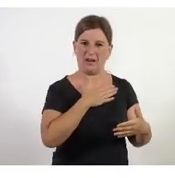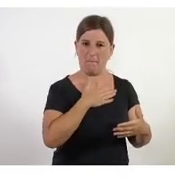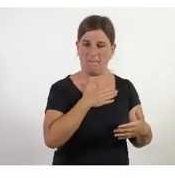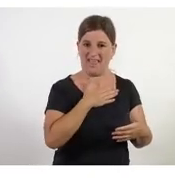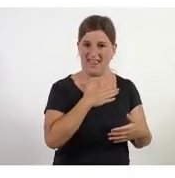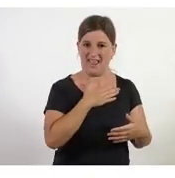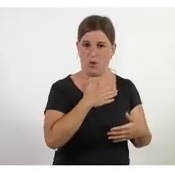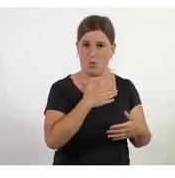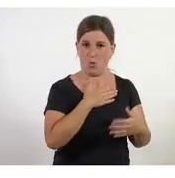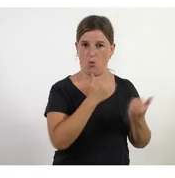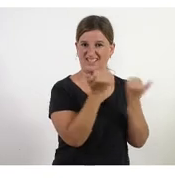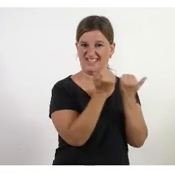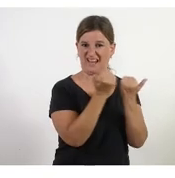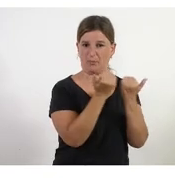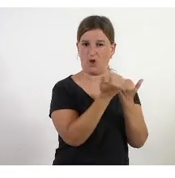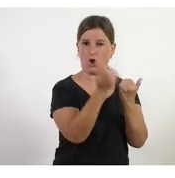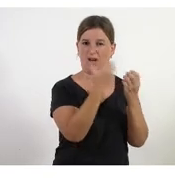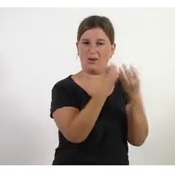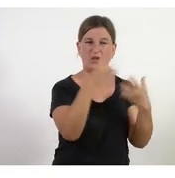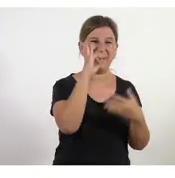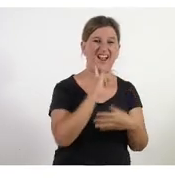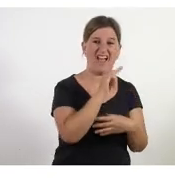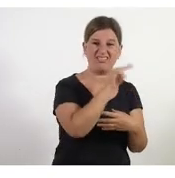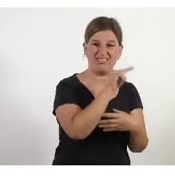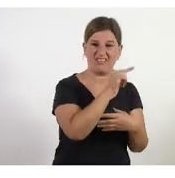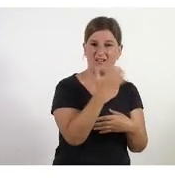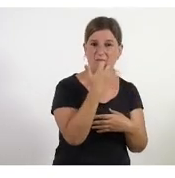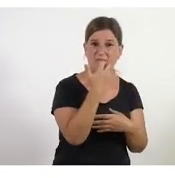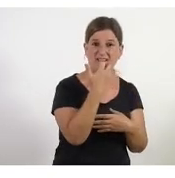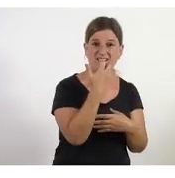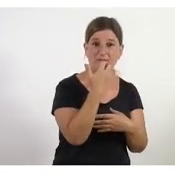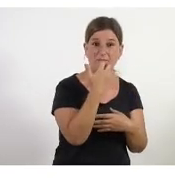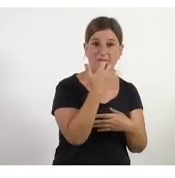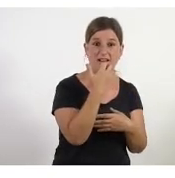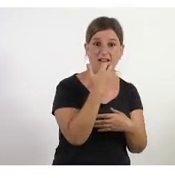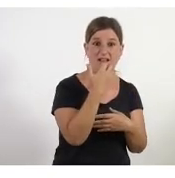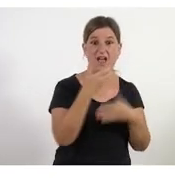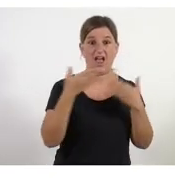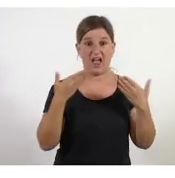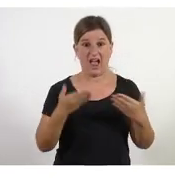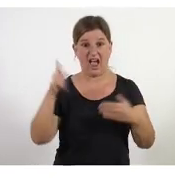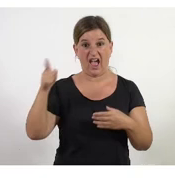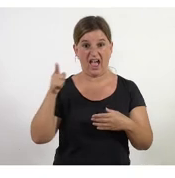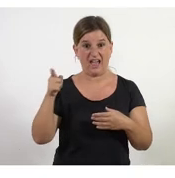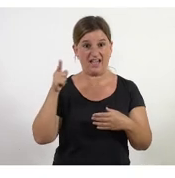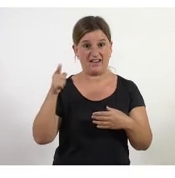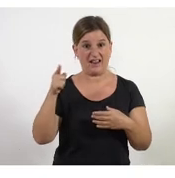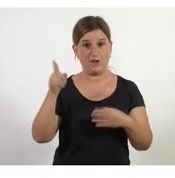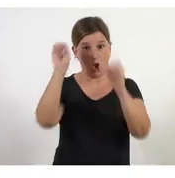nostre servidor de correu antic. Aquestes solucions, tant la de Google com la de Microsoft,